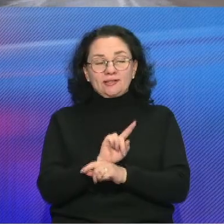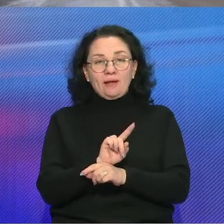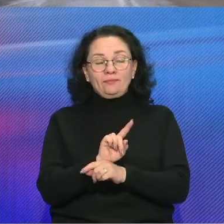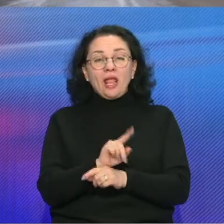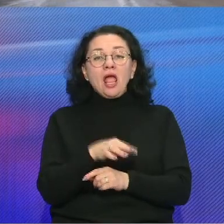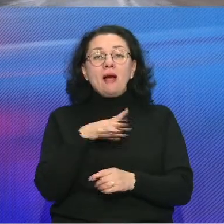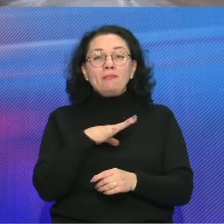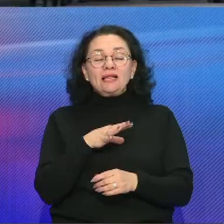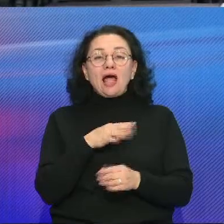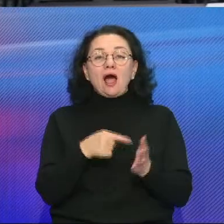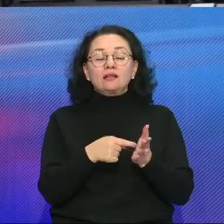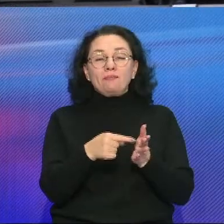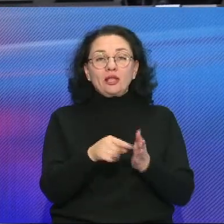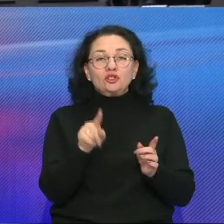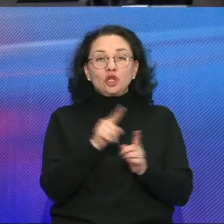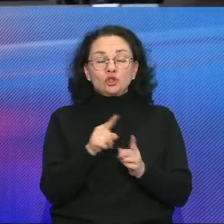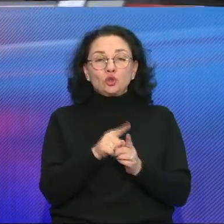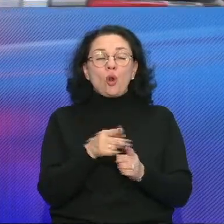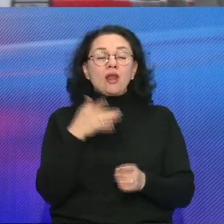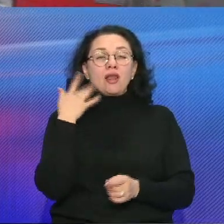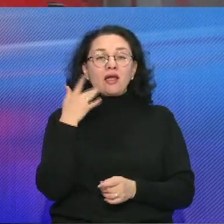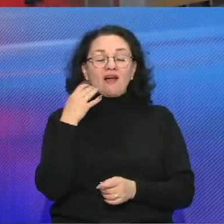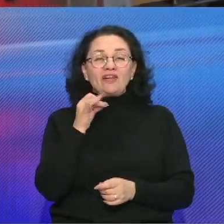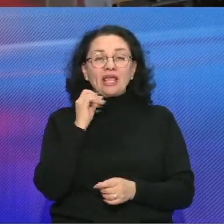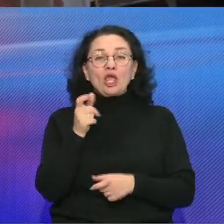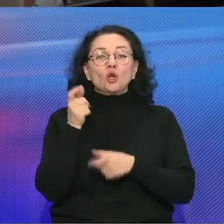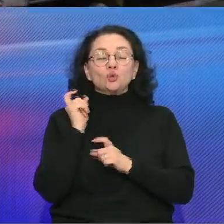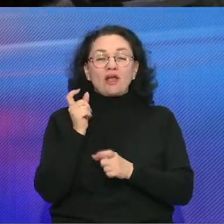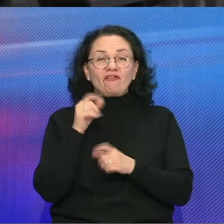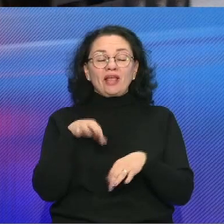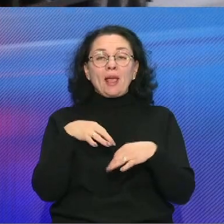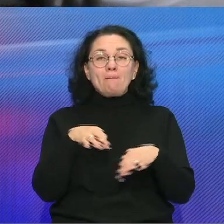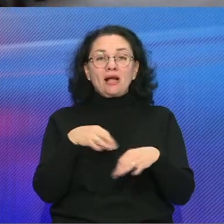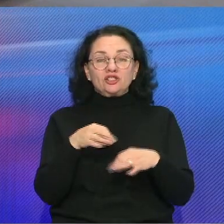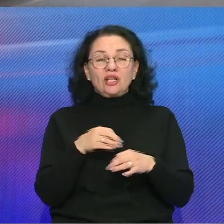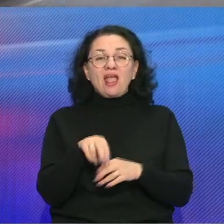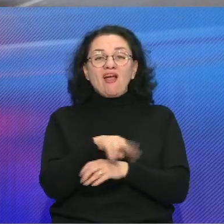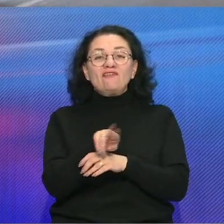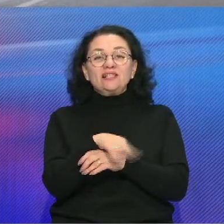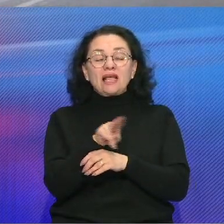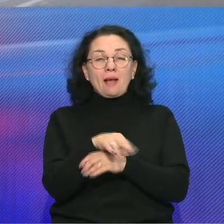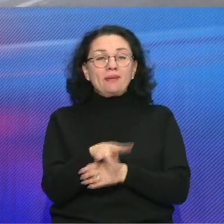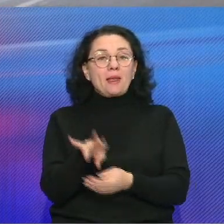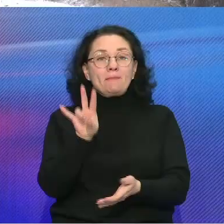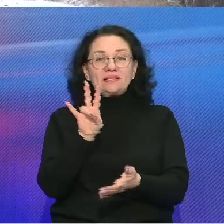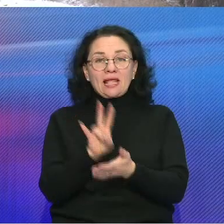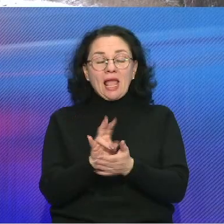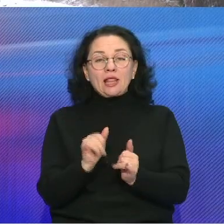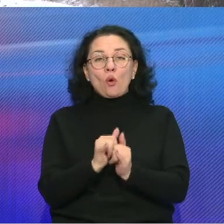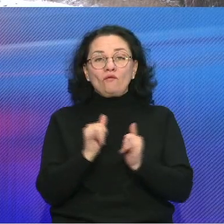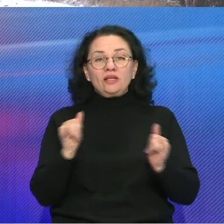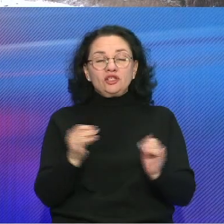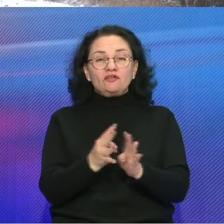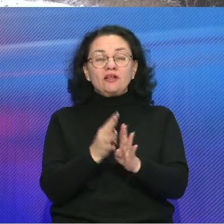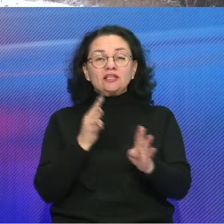черги из грузовых и легковых автомобилей на литовском, польском и латвийском направках у снежни повеличиваются заусёды. Але у апошний час яны штучно